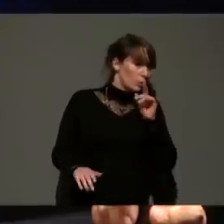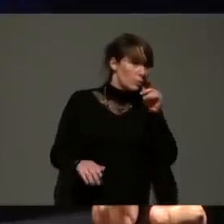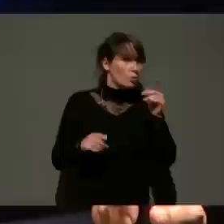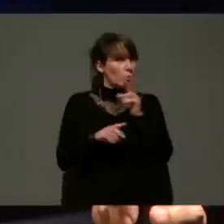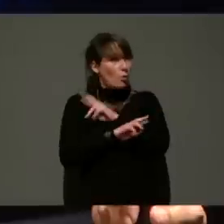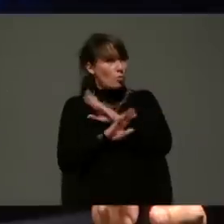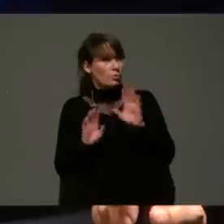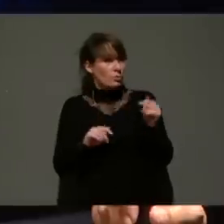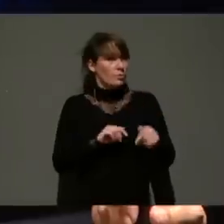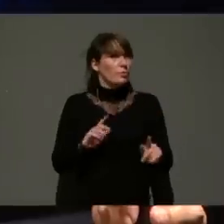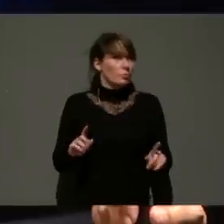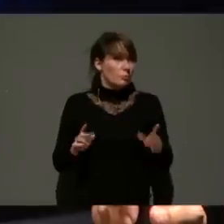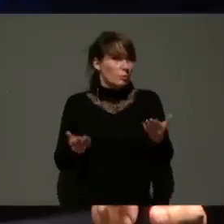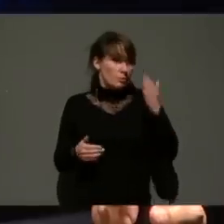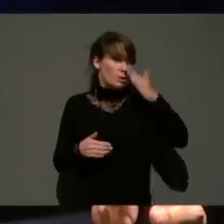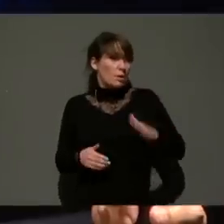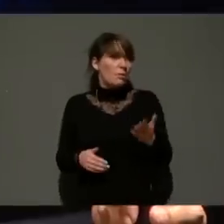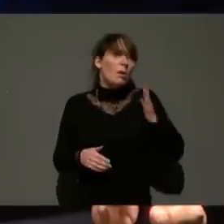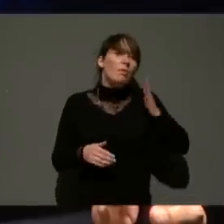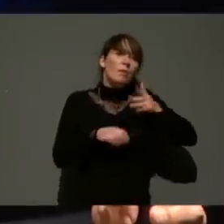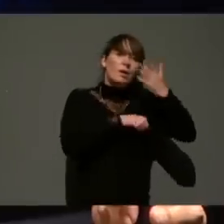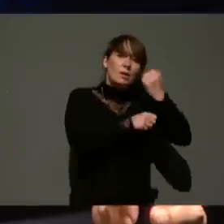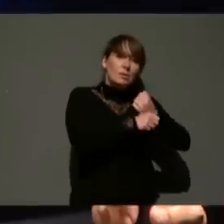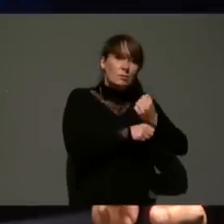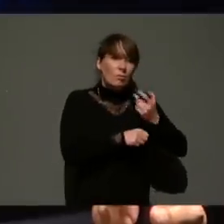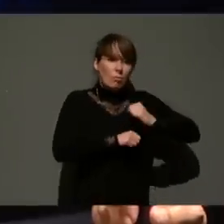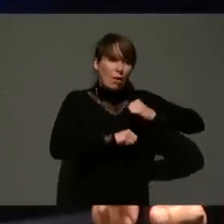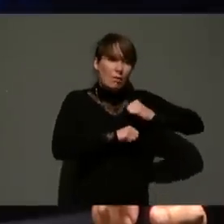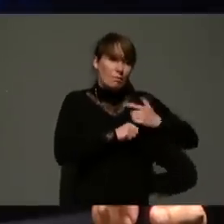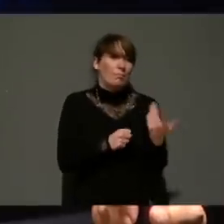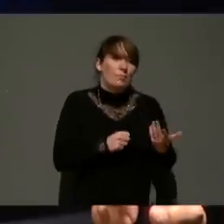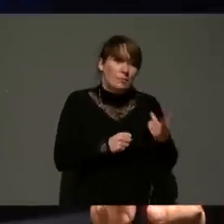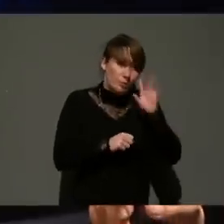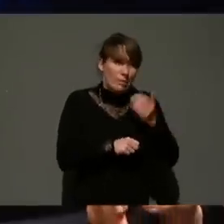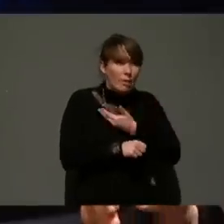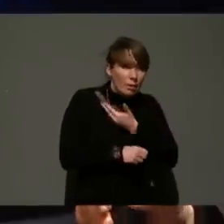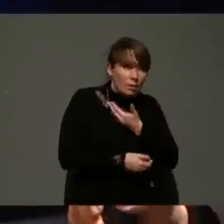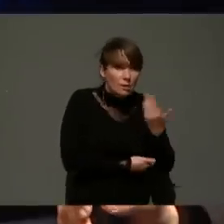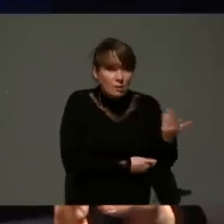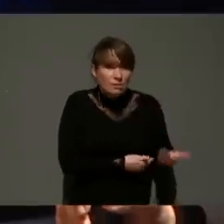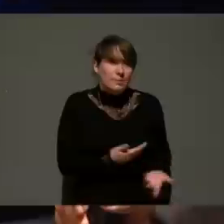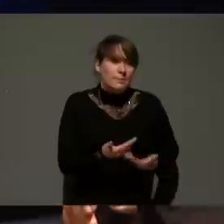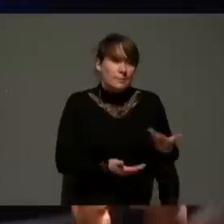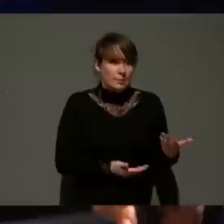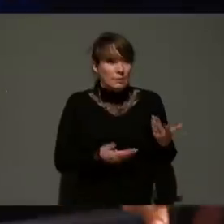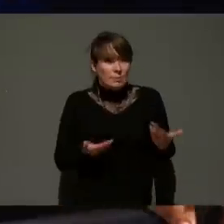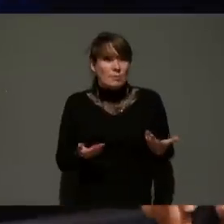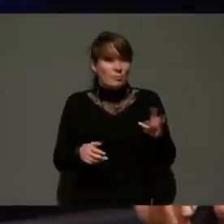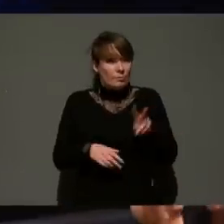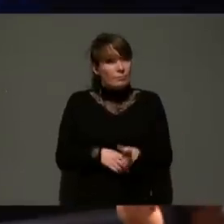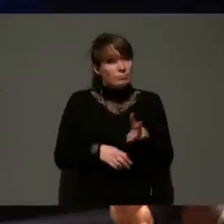faire il y a 15 ans de ça. Donc, mais c'est sûr que le fait d'y associer le vélo à la course à